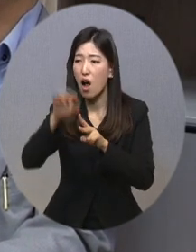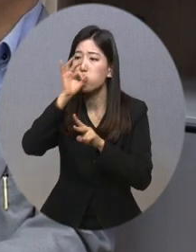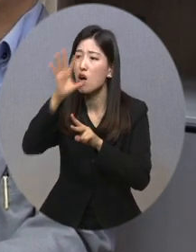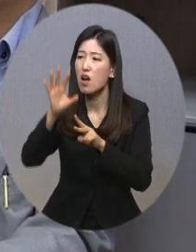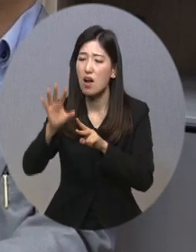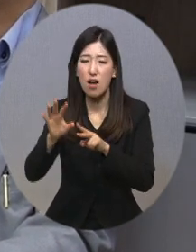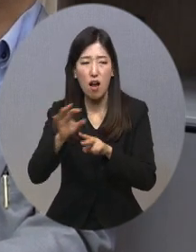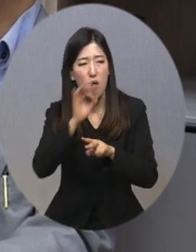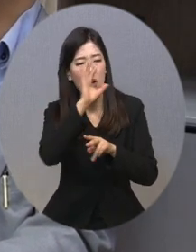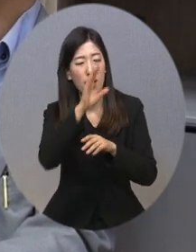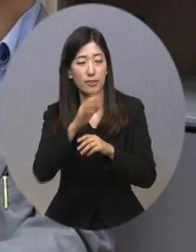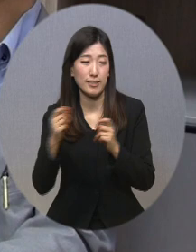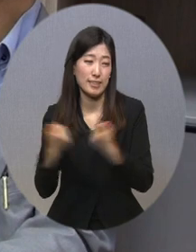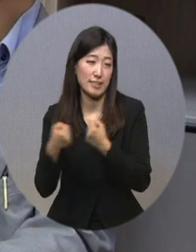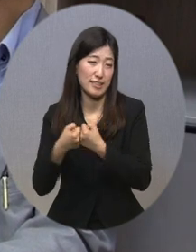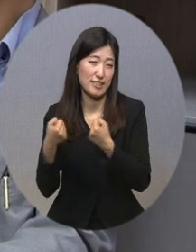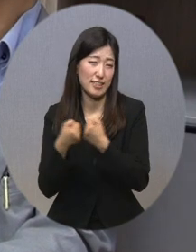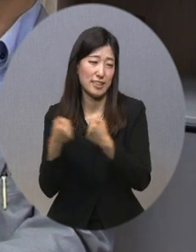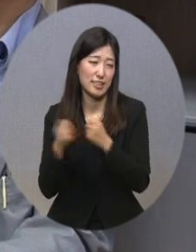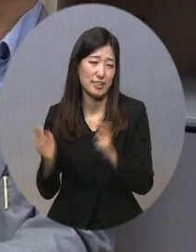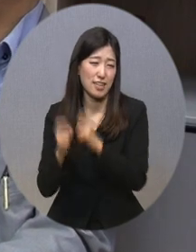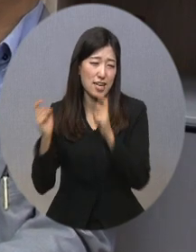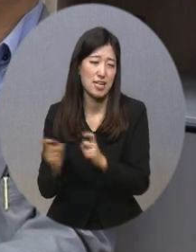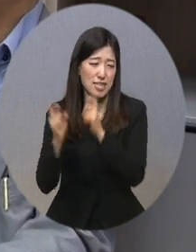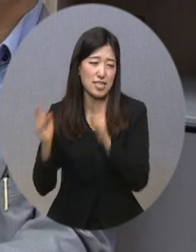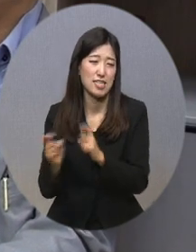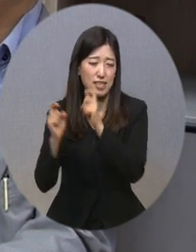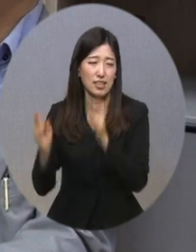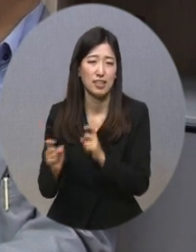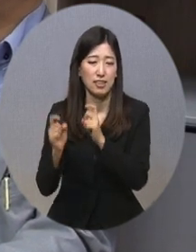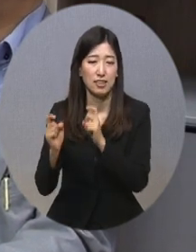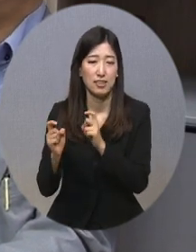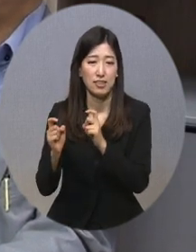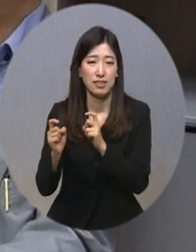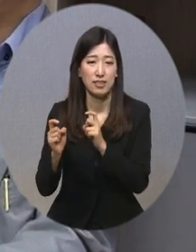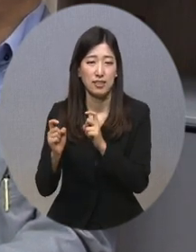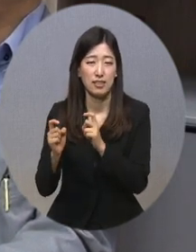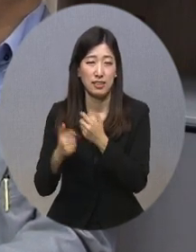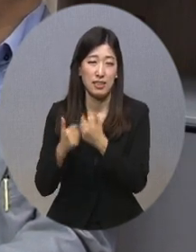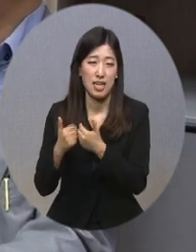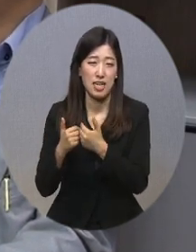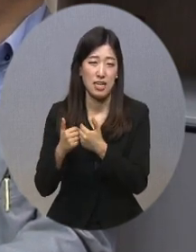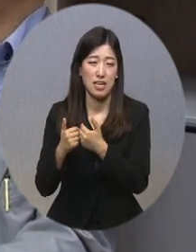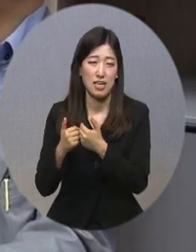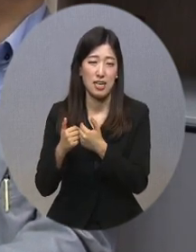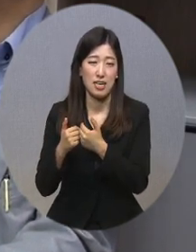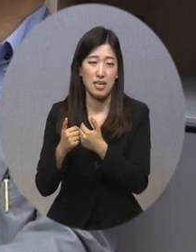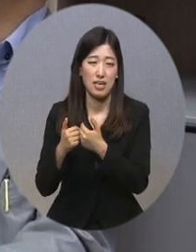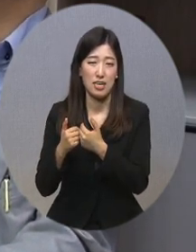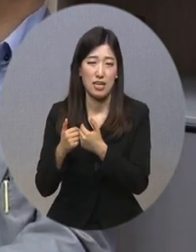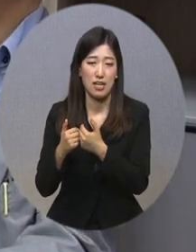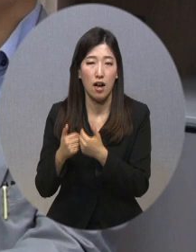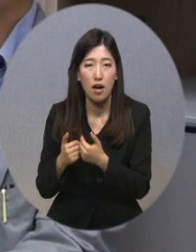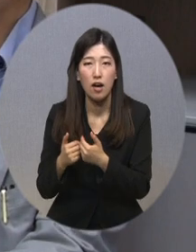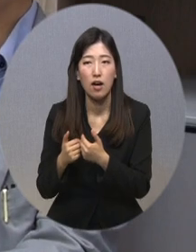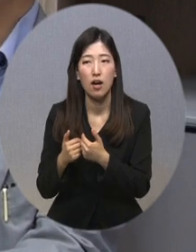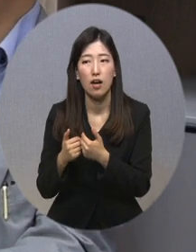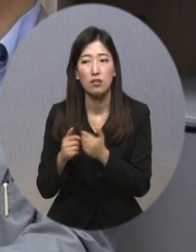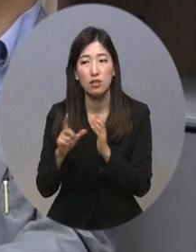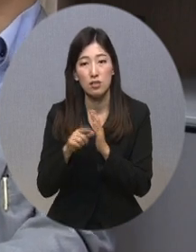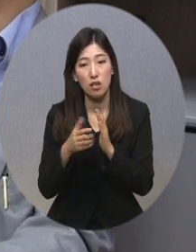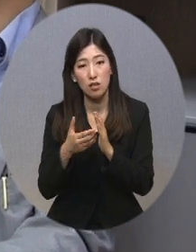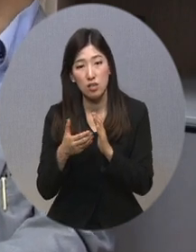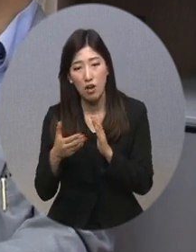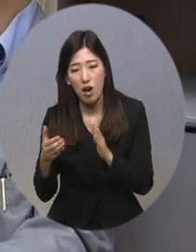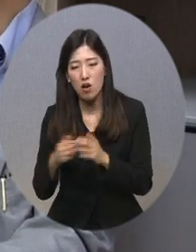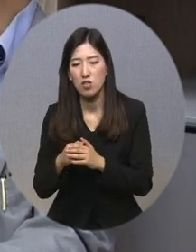그래서 갈등하면서 또 저도 그렇고 집사람도 그렇고 지성인이다 보니까 서로 이해하려는 노력을